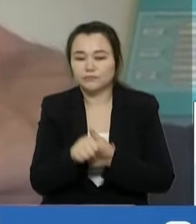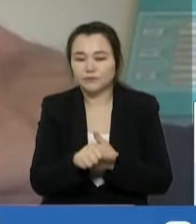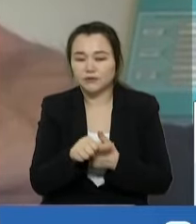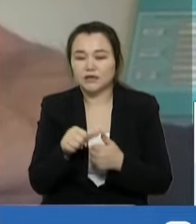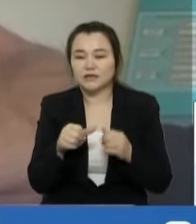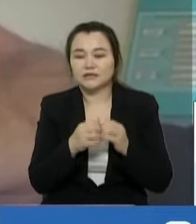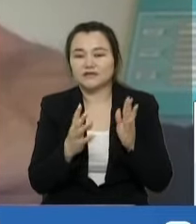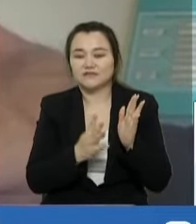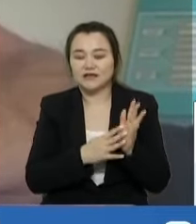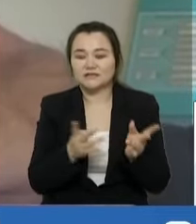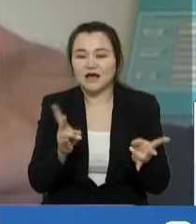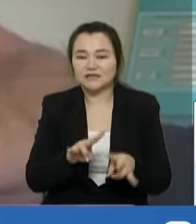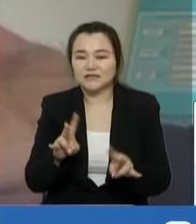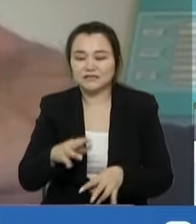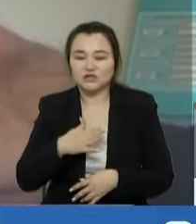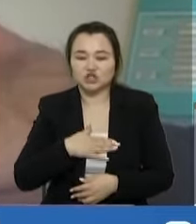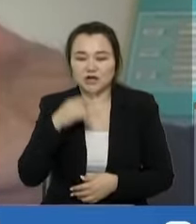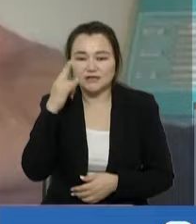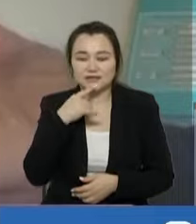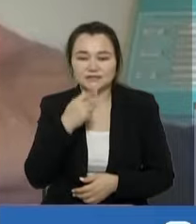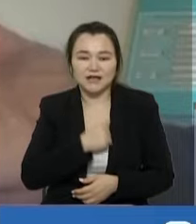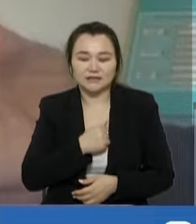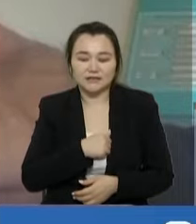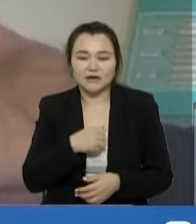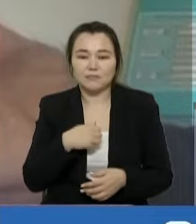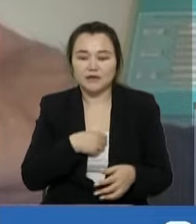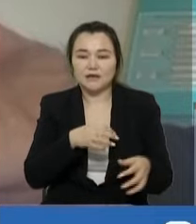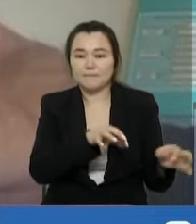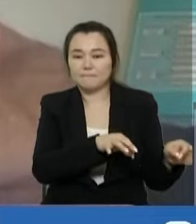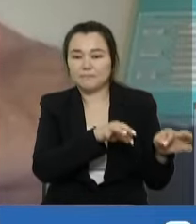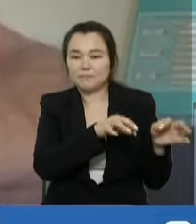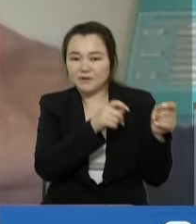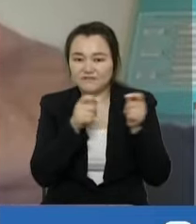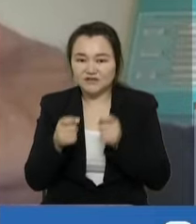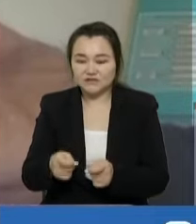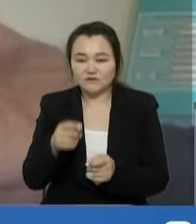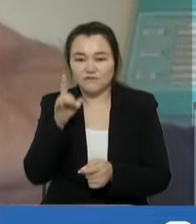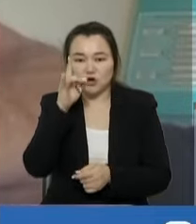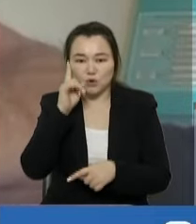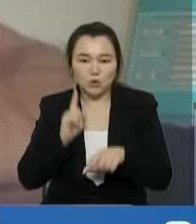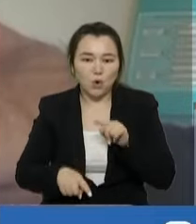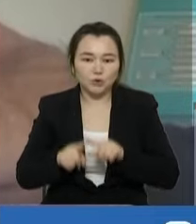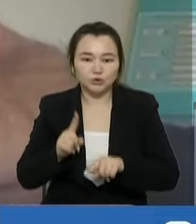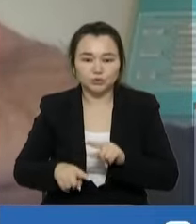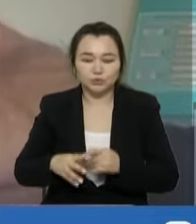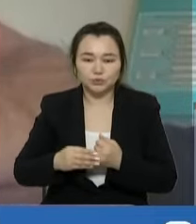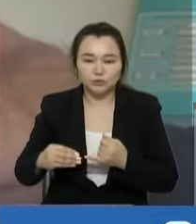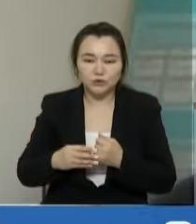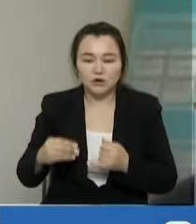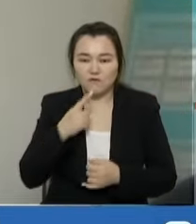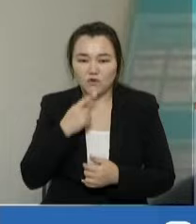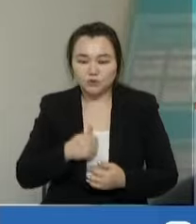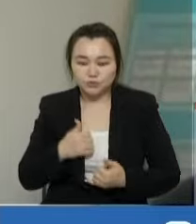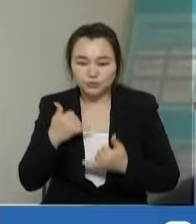19 останков наших казахстанских солдат мы перевезли на родину и похоронили их с воинскими почестями.